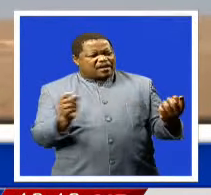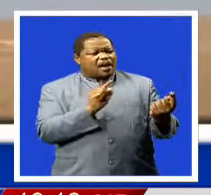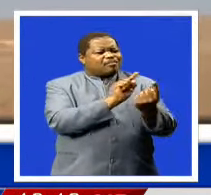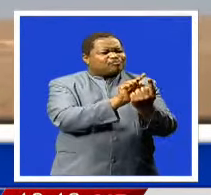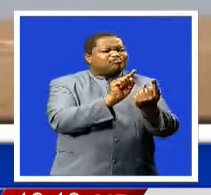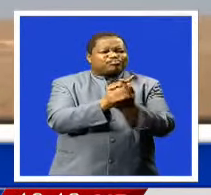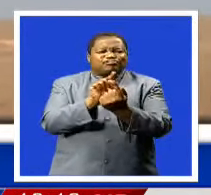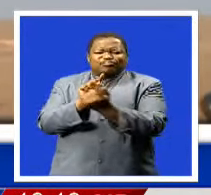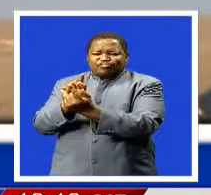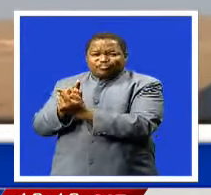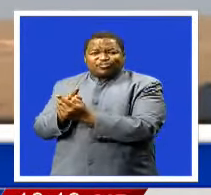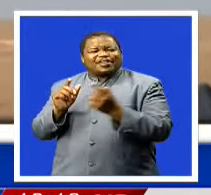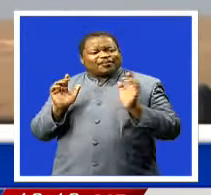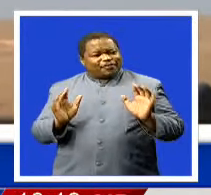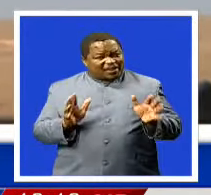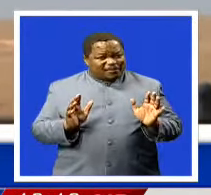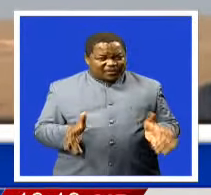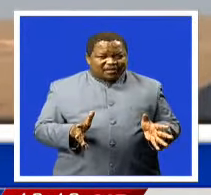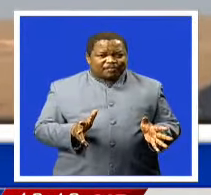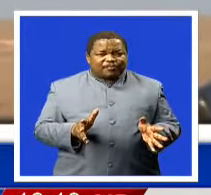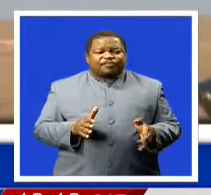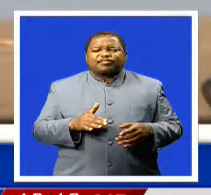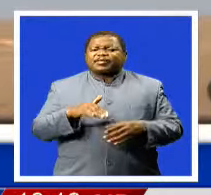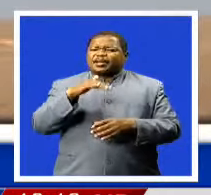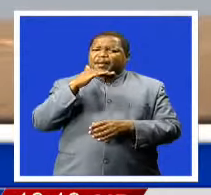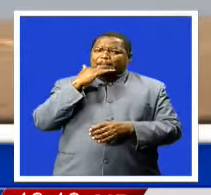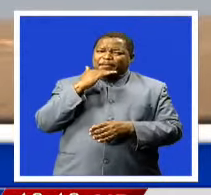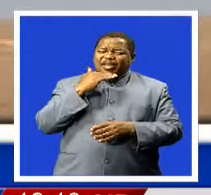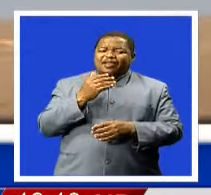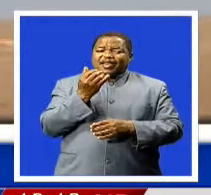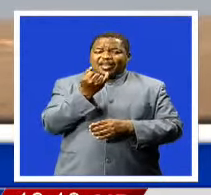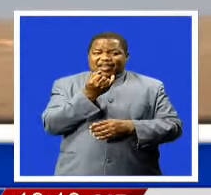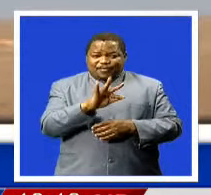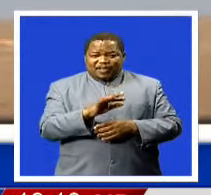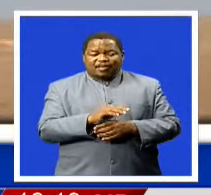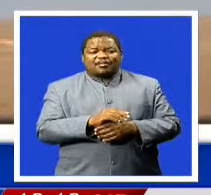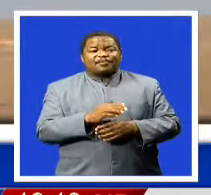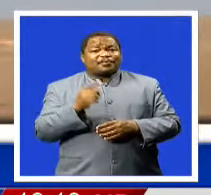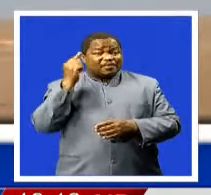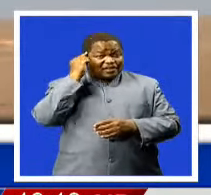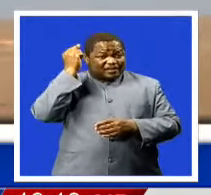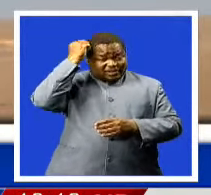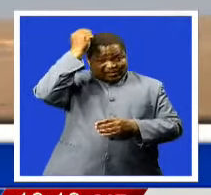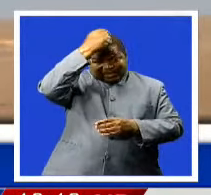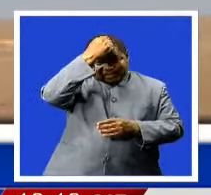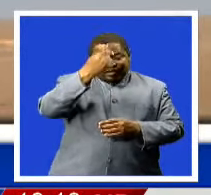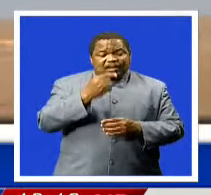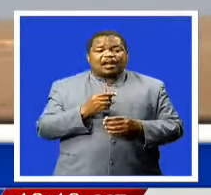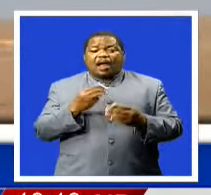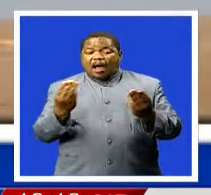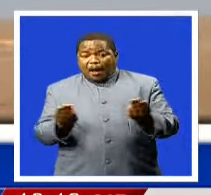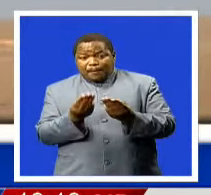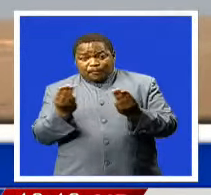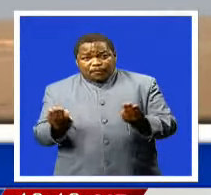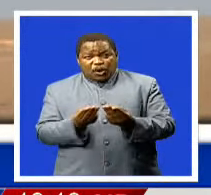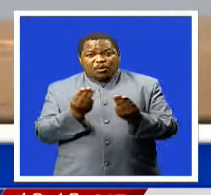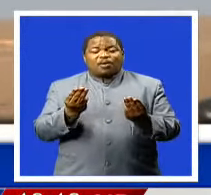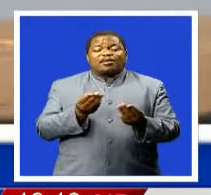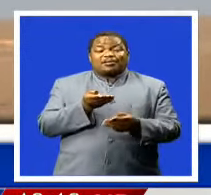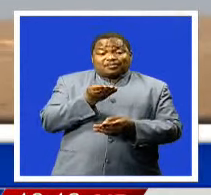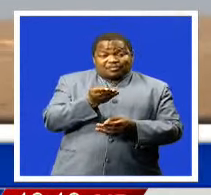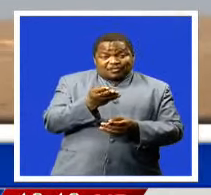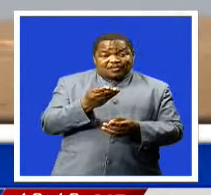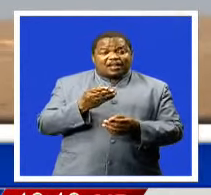investor luyahlangana nenkosi na inkosi ke seyihlangene nalabo bantfu kusho ukuthi inkosi seyingema partners yini